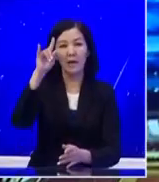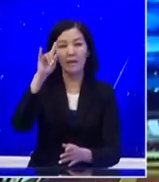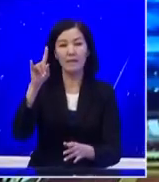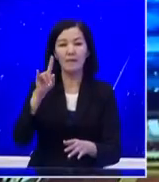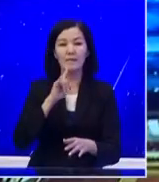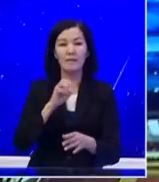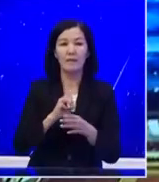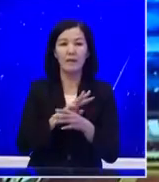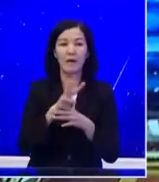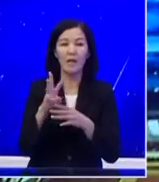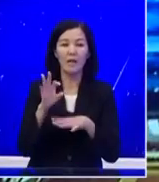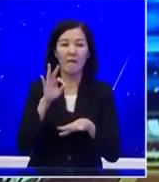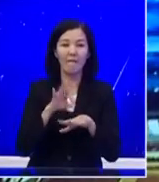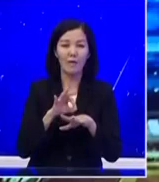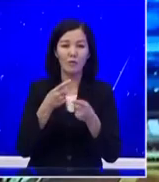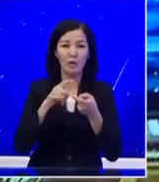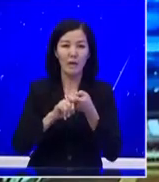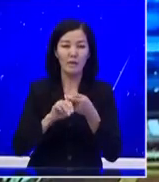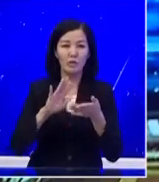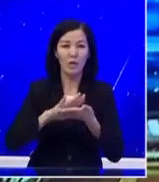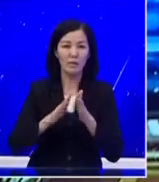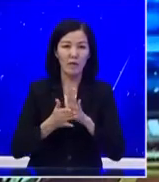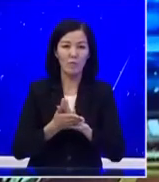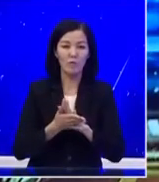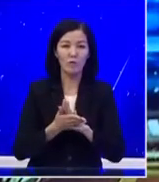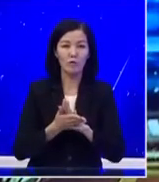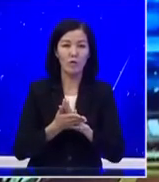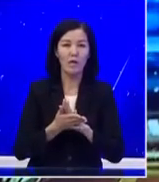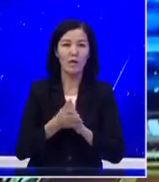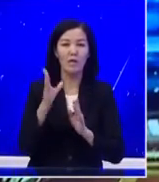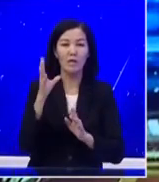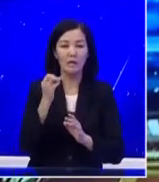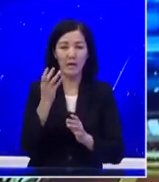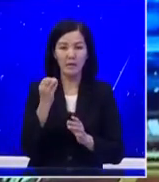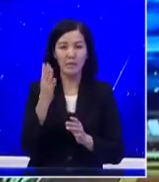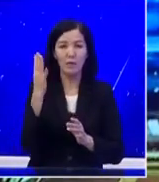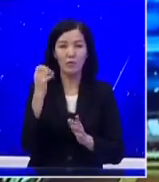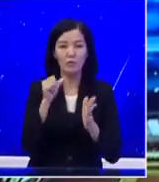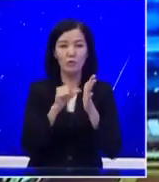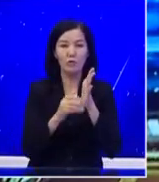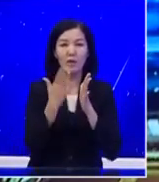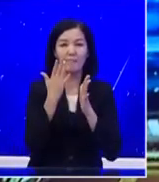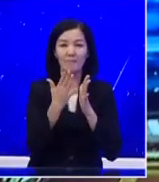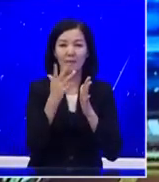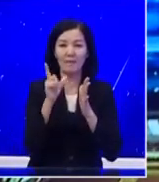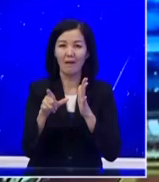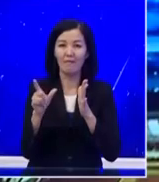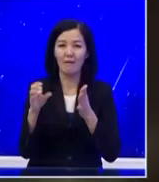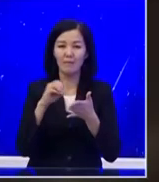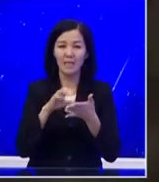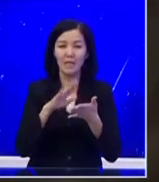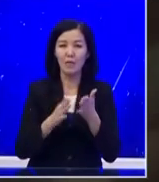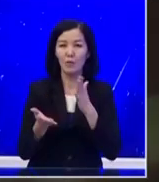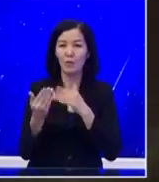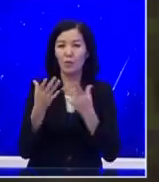Елдегі соңғы эпидемиологиялық жағдай бойынша COVID-19 жұқтырған тағы 465 адам тіркелді. Бұл көрсеткіш өткен тәулікте